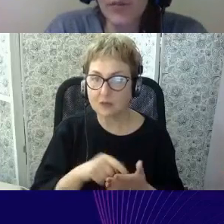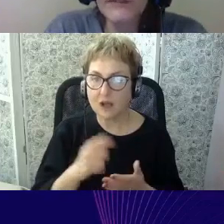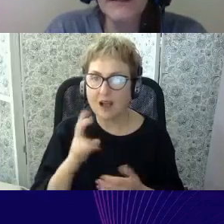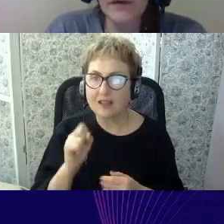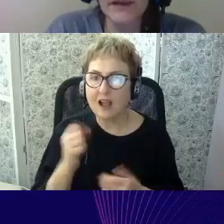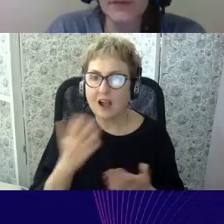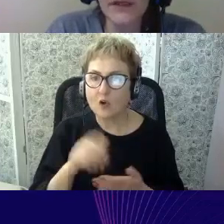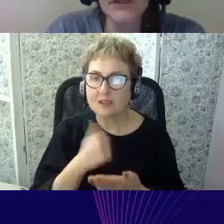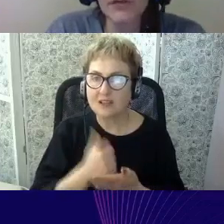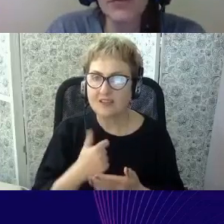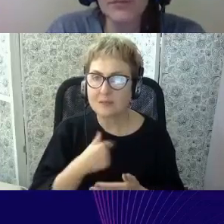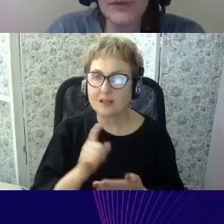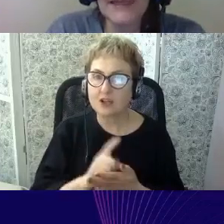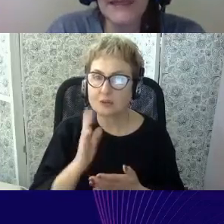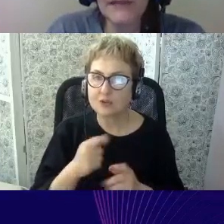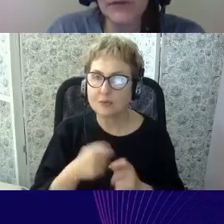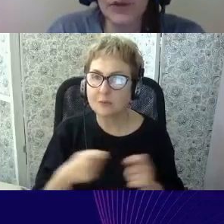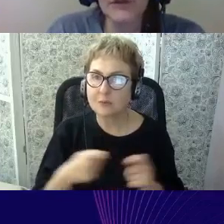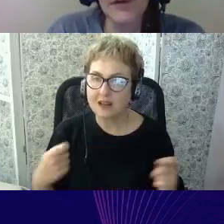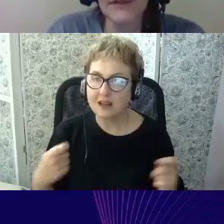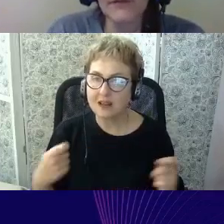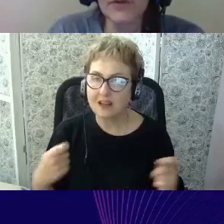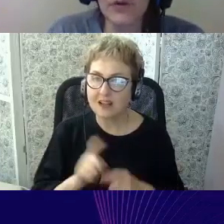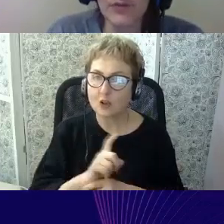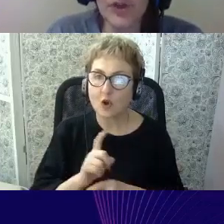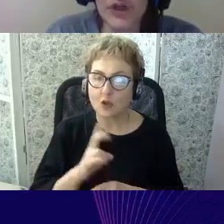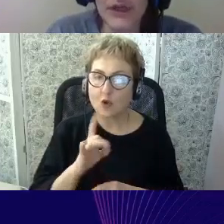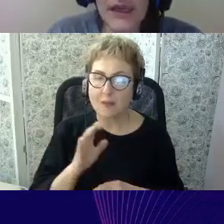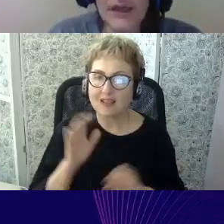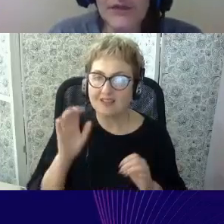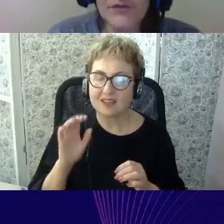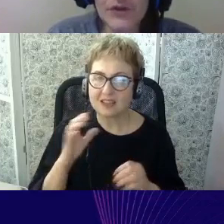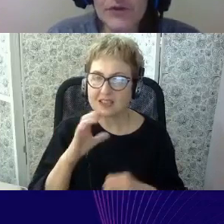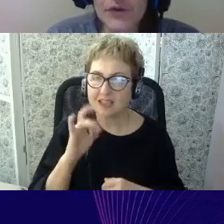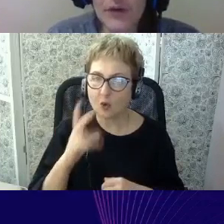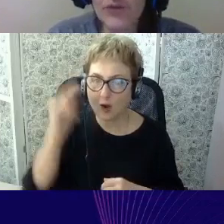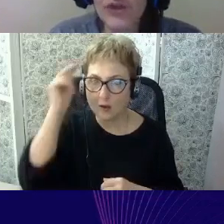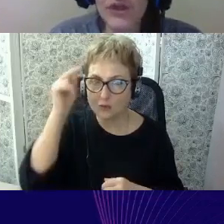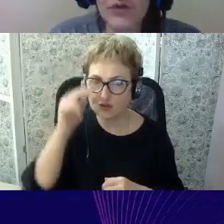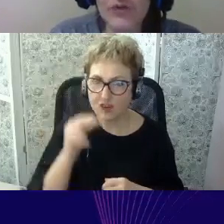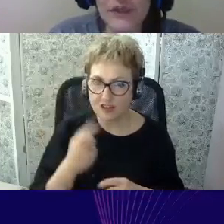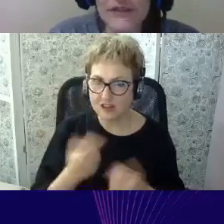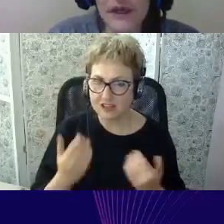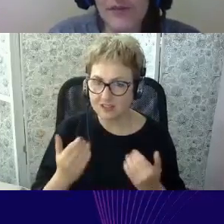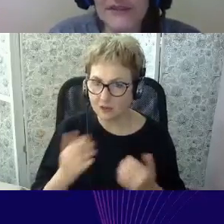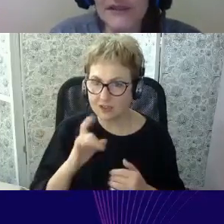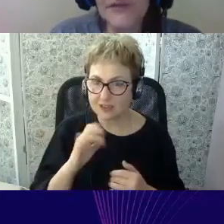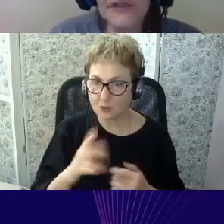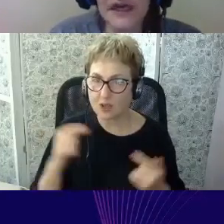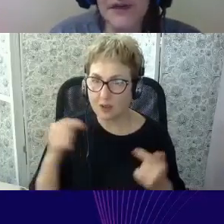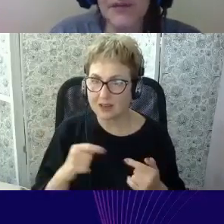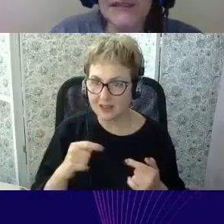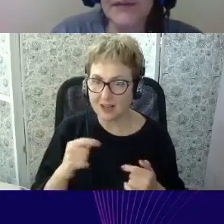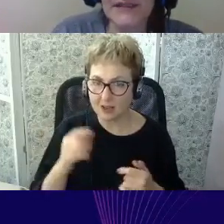а на каком основании мы должны будем продлить вот этот нормативный срок обучения? Ведь сегодня сроки обучения у нас